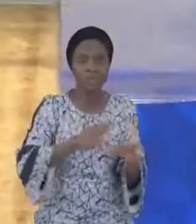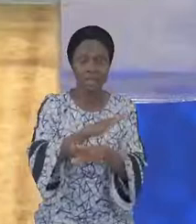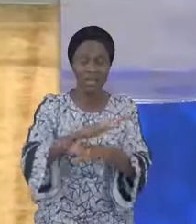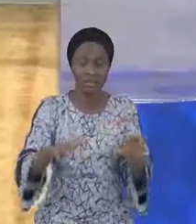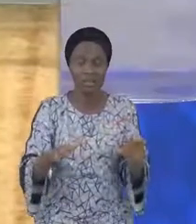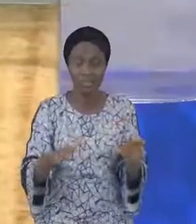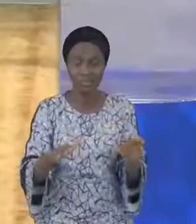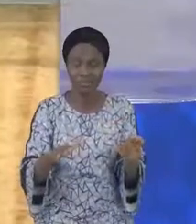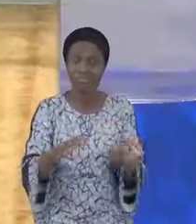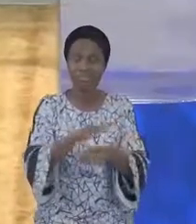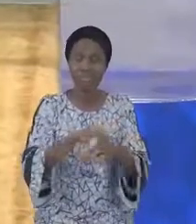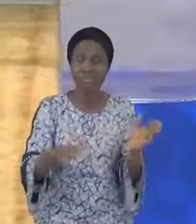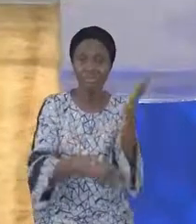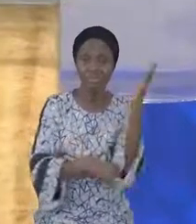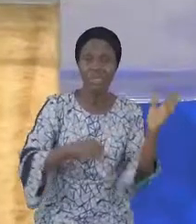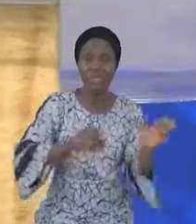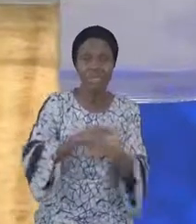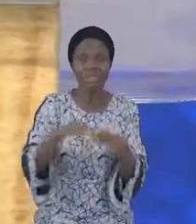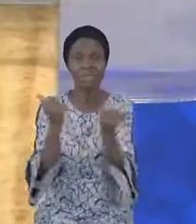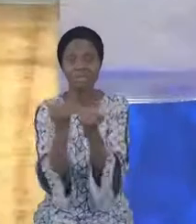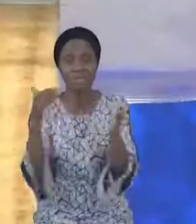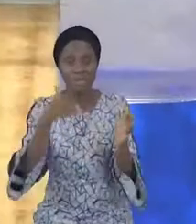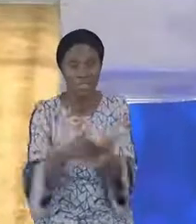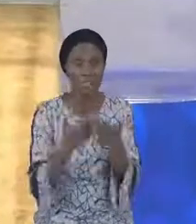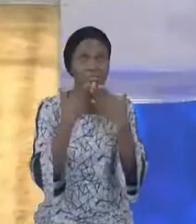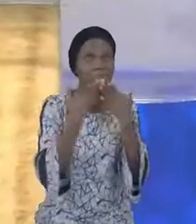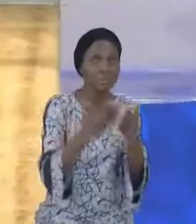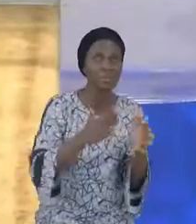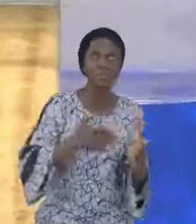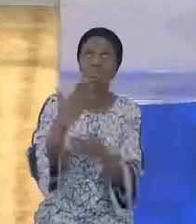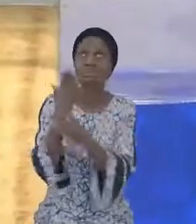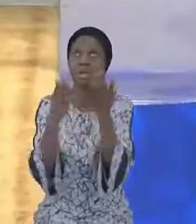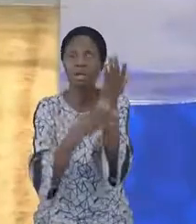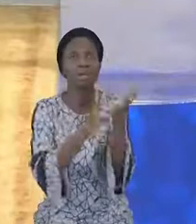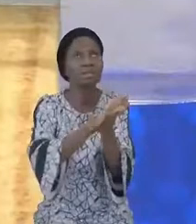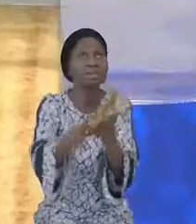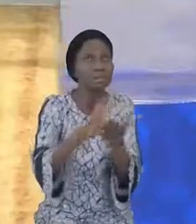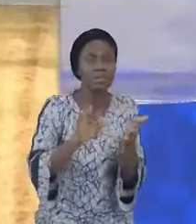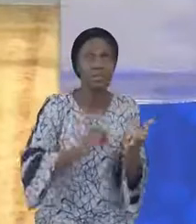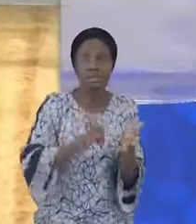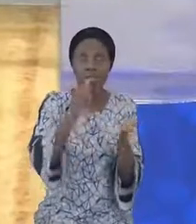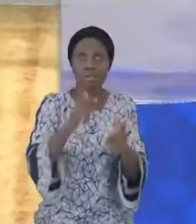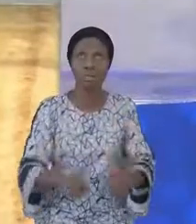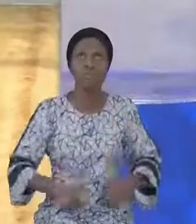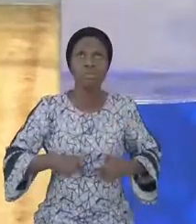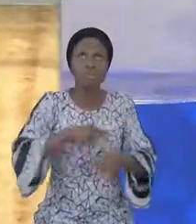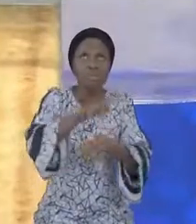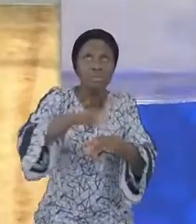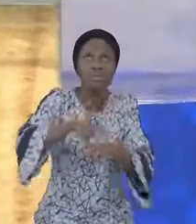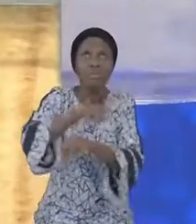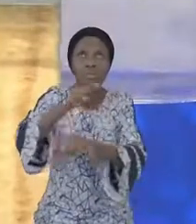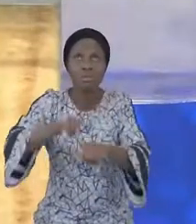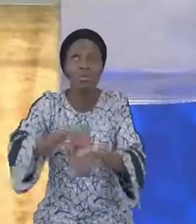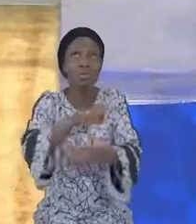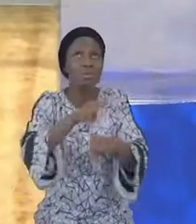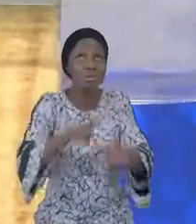Dieu merci, notre vie est transparente, c'est plus, Dieu merci, nous menons la vie normale.